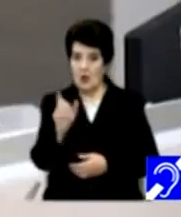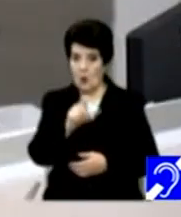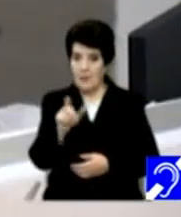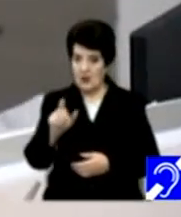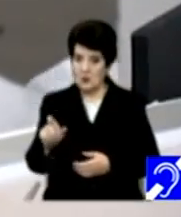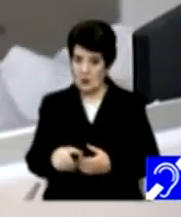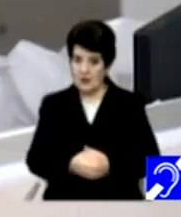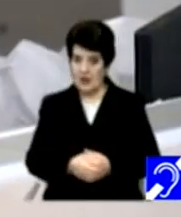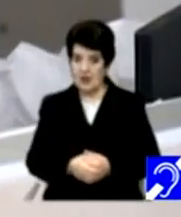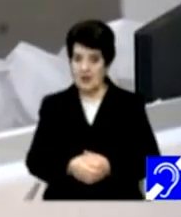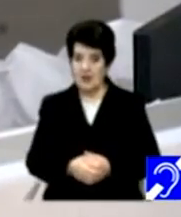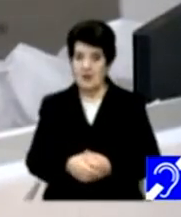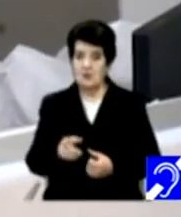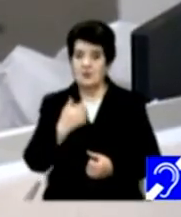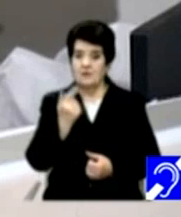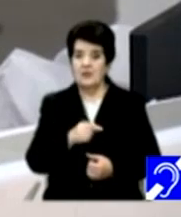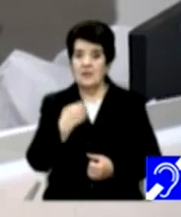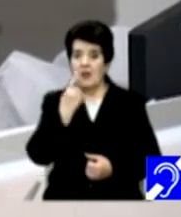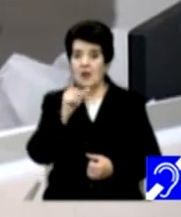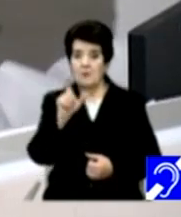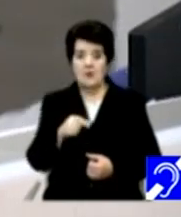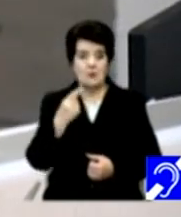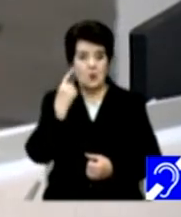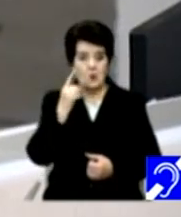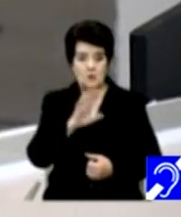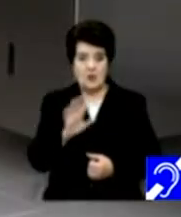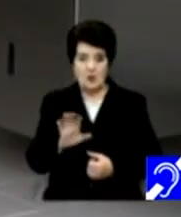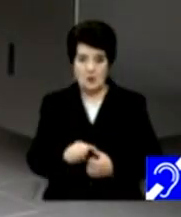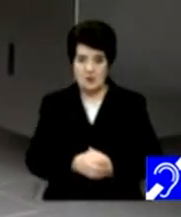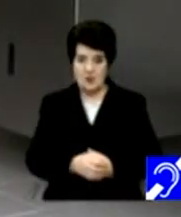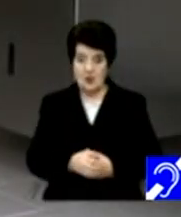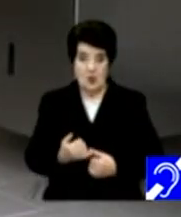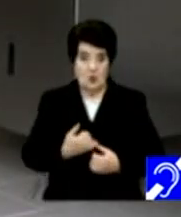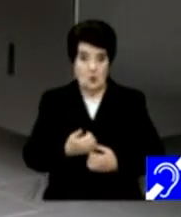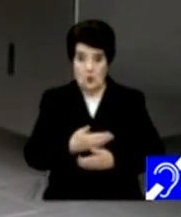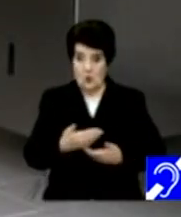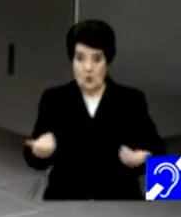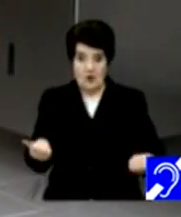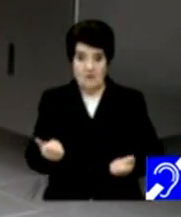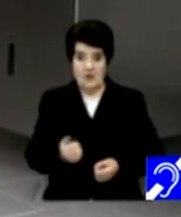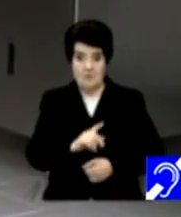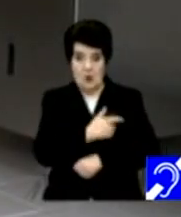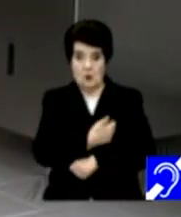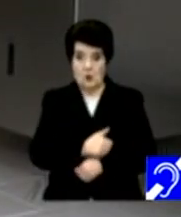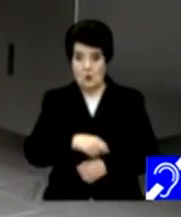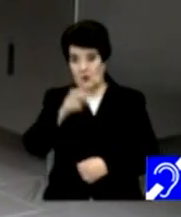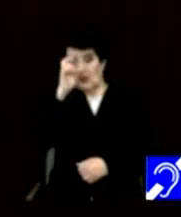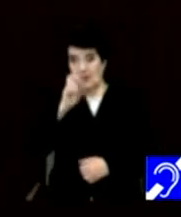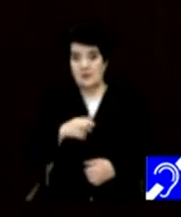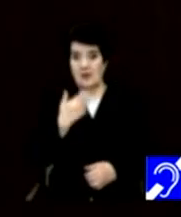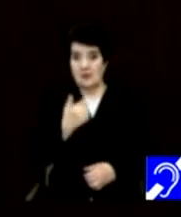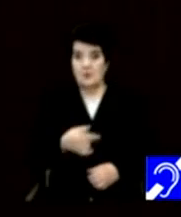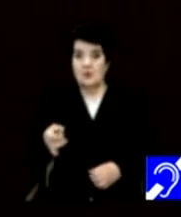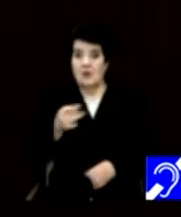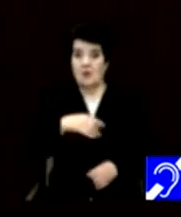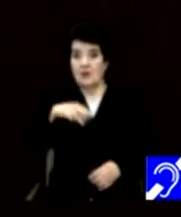fapt, teoretic vorbind, la personal nu s-a gândit. De fapt, noi nu avem doctori în țară. Într-o secție de terapie intensivă, în oricare din